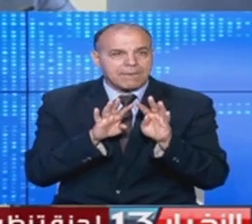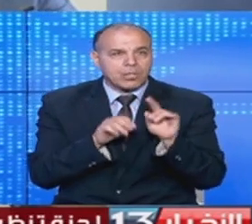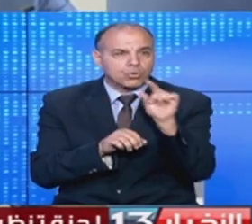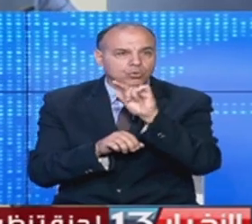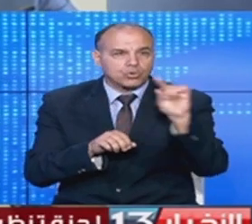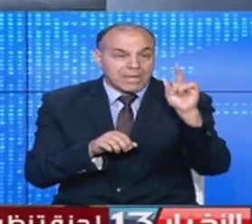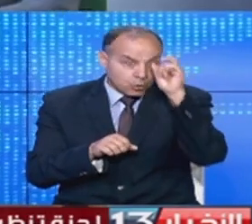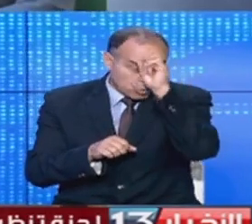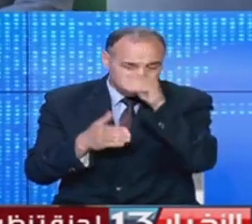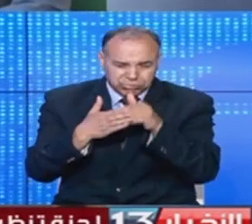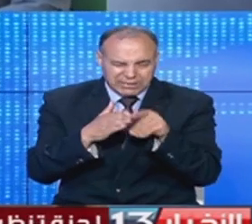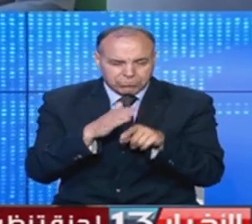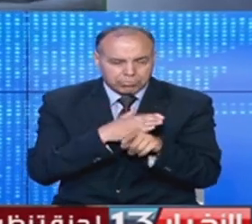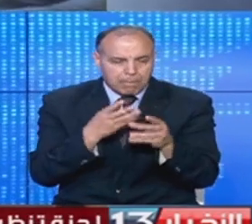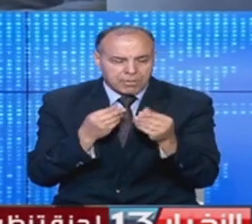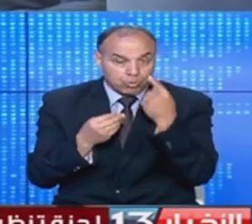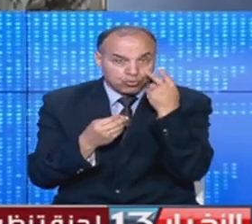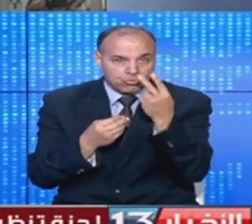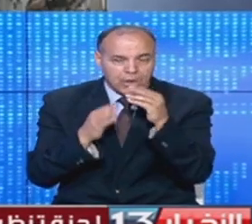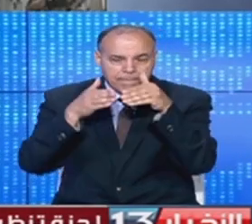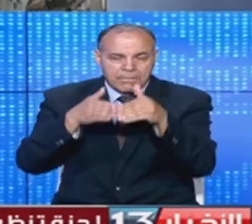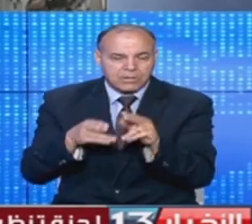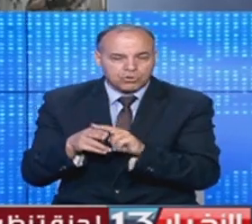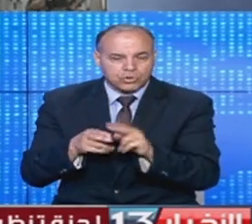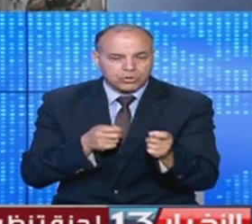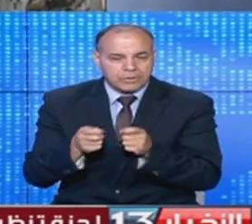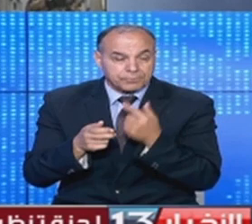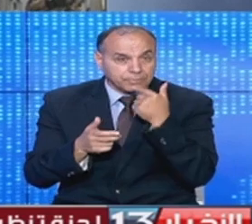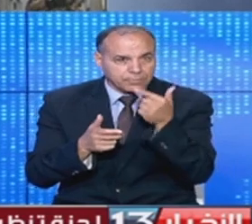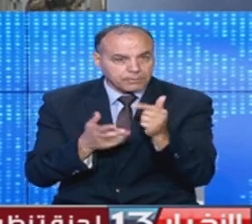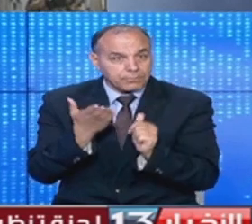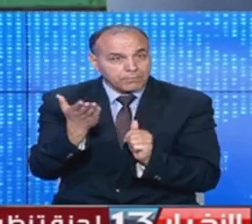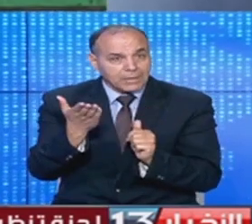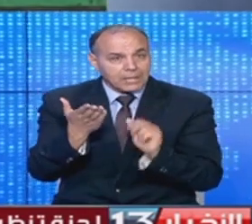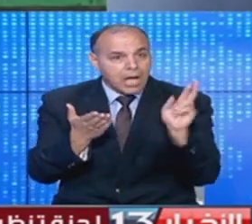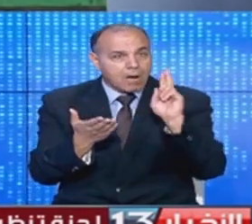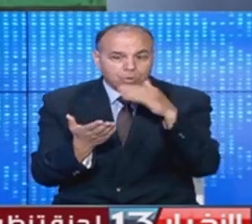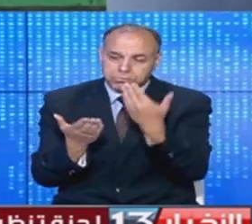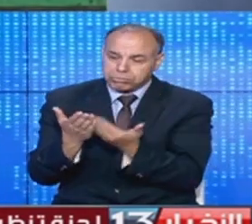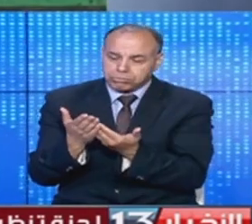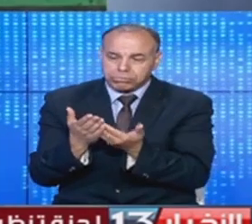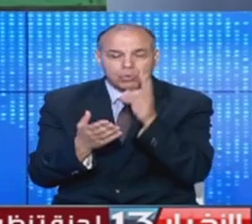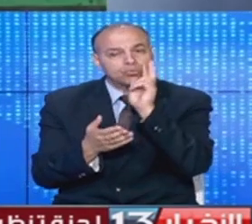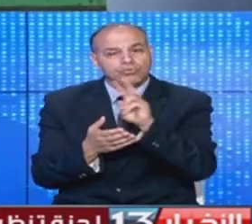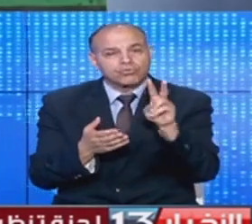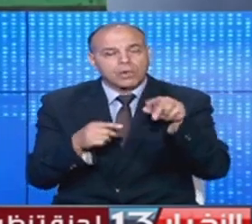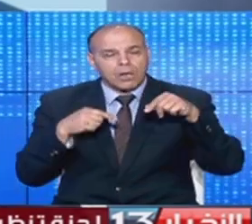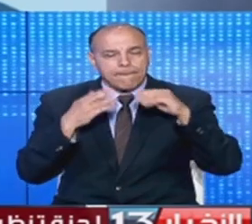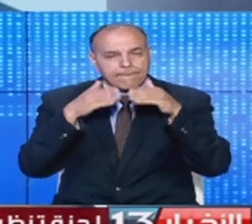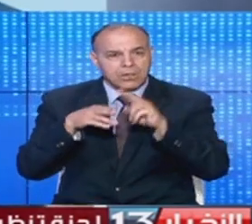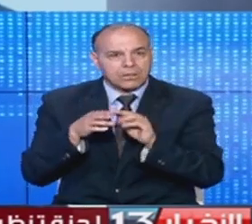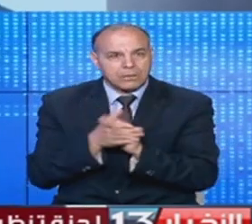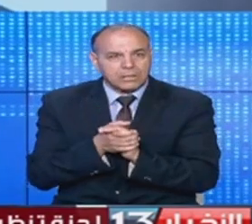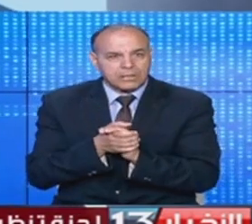جملة من الصعوبات والإخلالات التي يشهدها ميناء رادس التجاري ضمنتها في تقرير بعد زيارة ميدانية إلى الميناء.